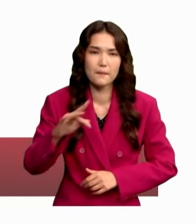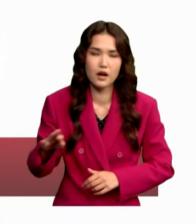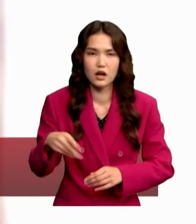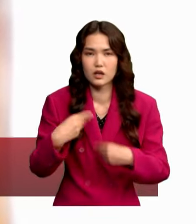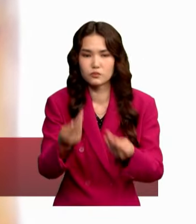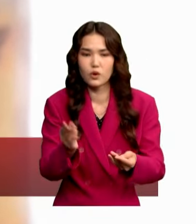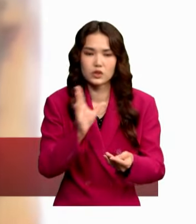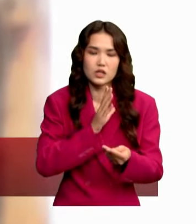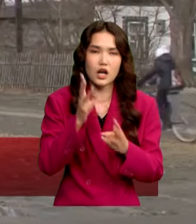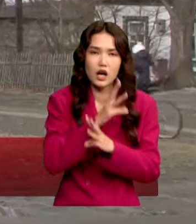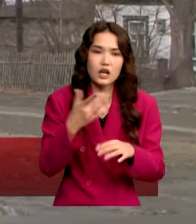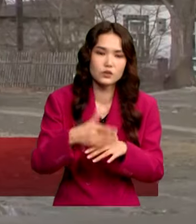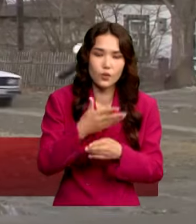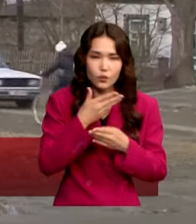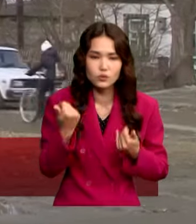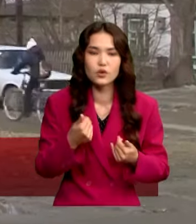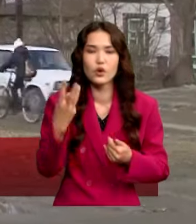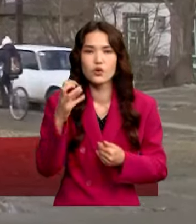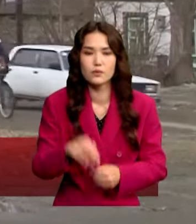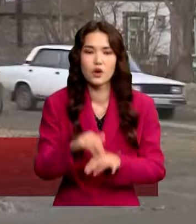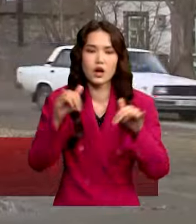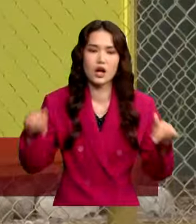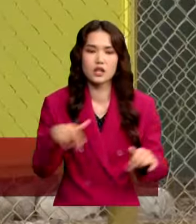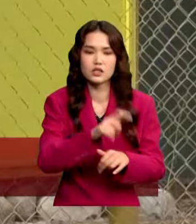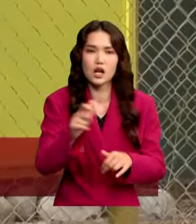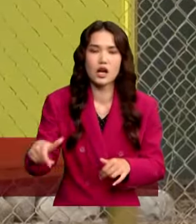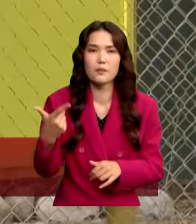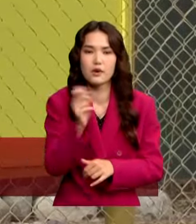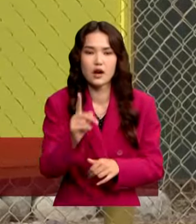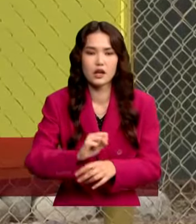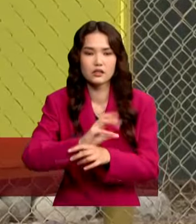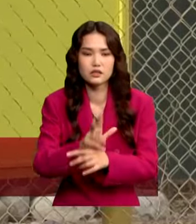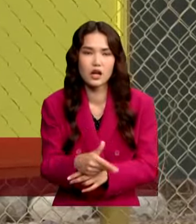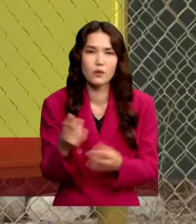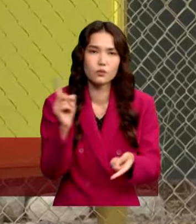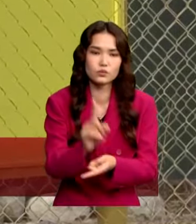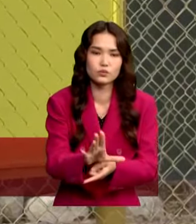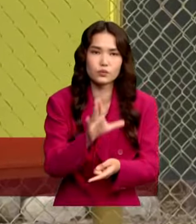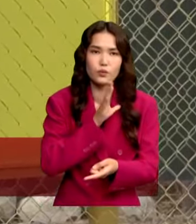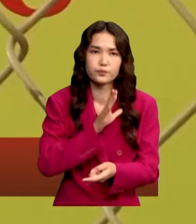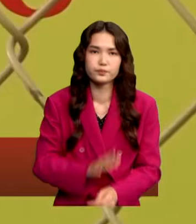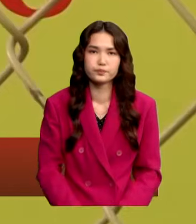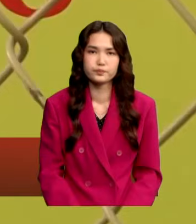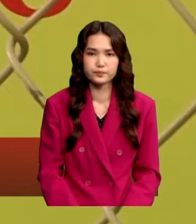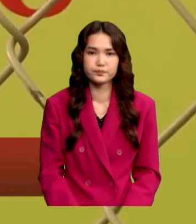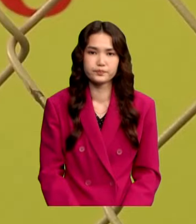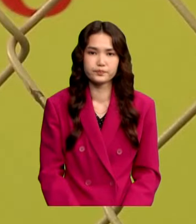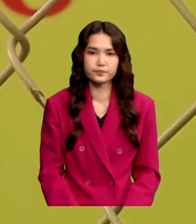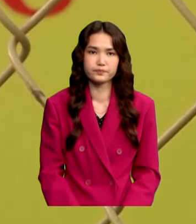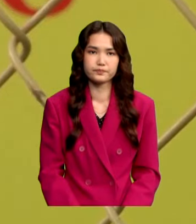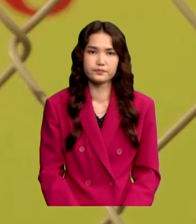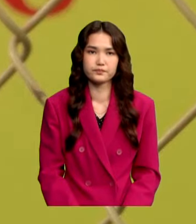бөлінді. Қаржы діттеген жеріне жетсе, 300 мыңнан астам адамды көгілдір отынмен қамтамасыз етуі тиіс. Маржан Жұмабай, Атамекен, Бизнес.